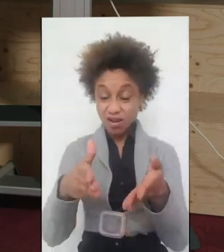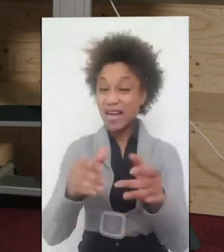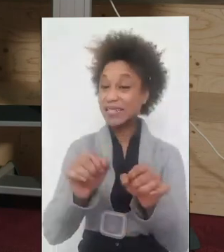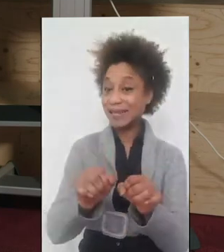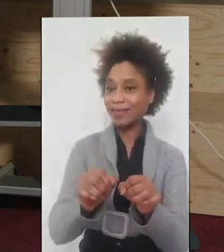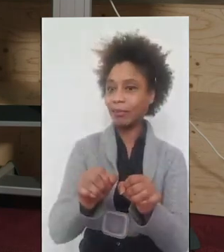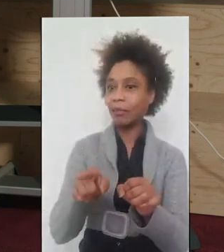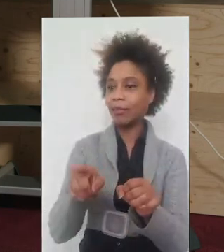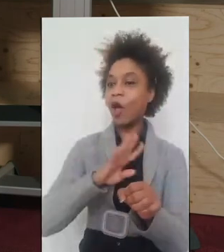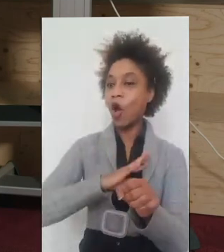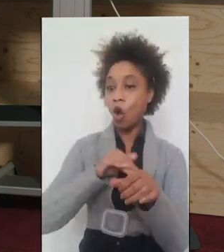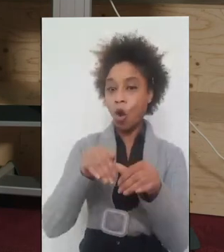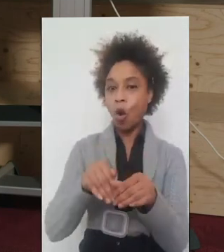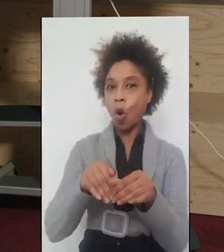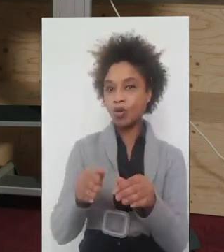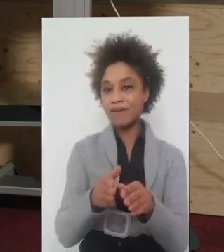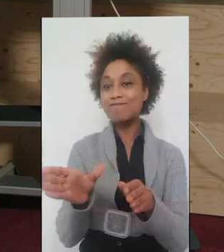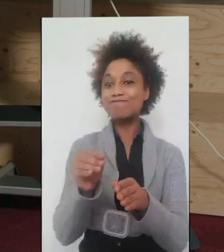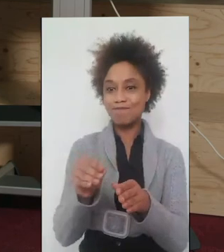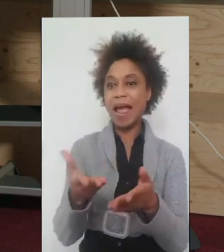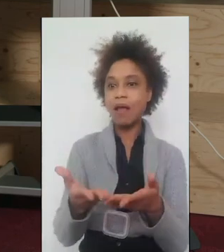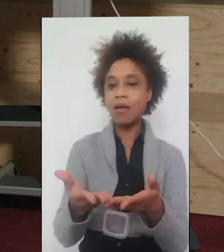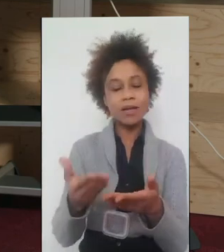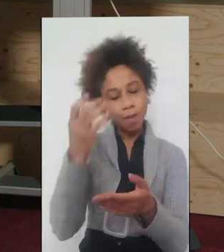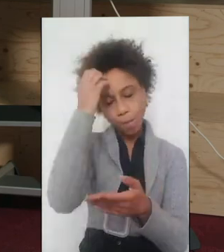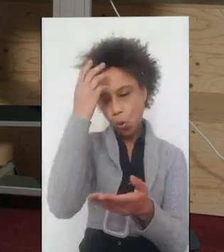dat merk ik ook als het bijvoorbeeld al gaat over,